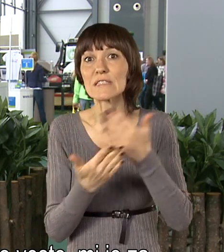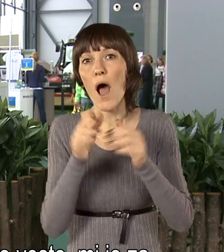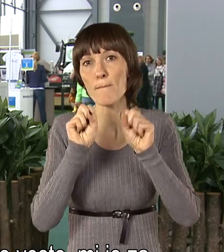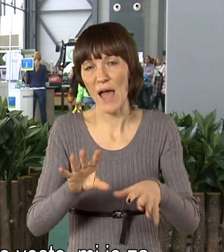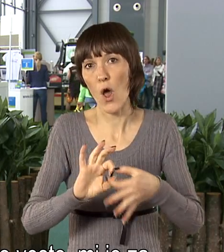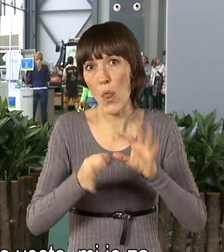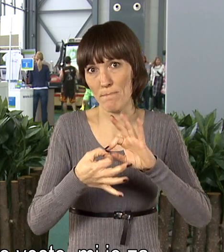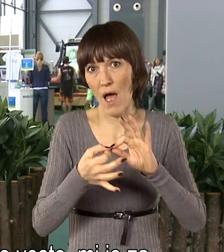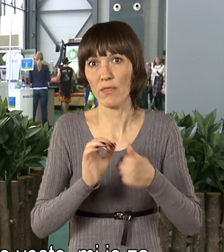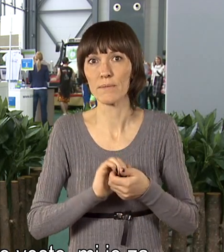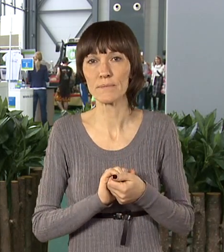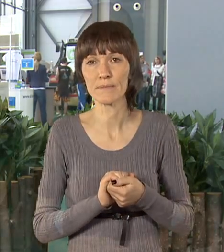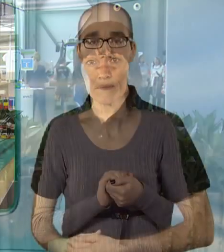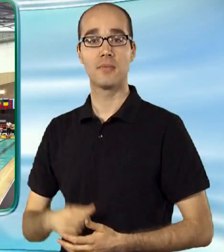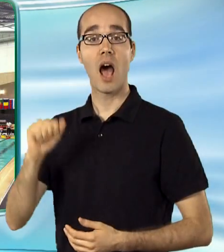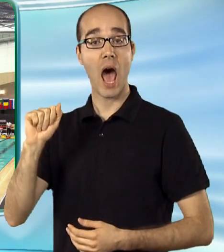igre.